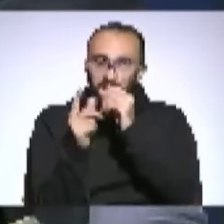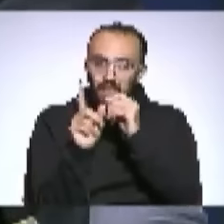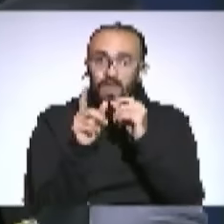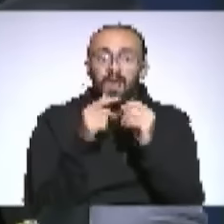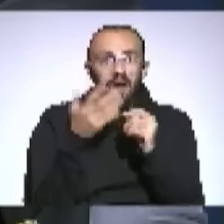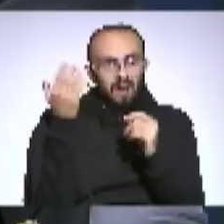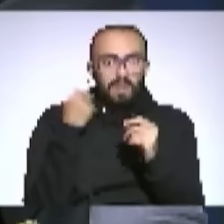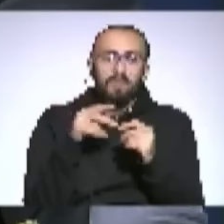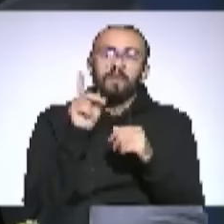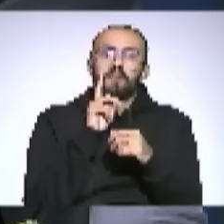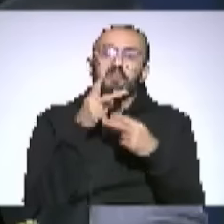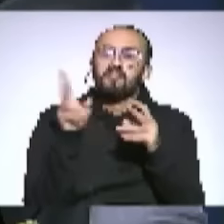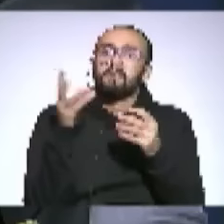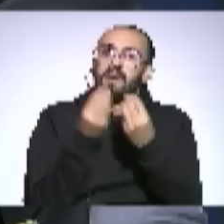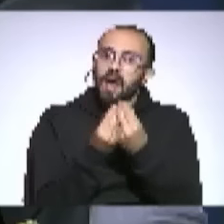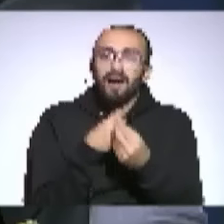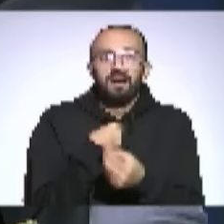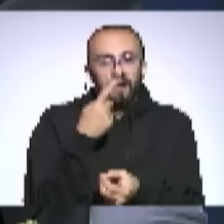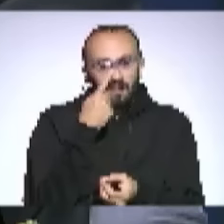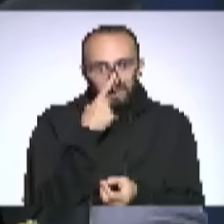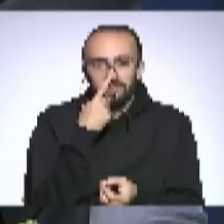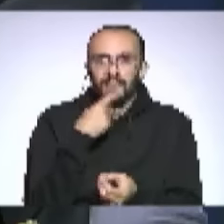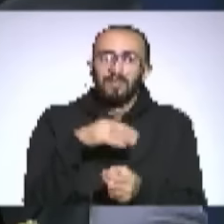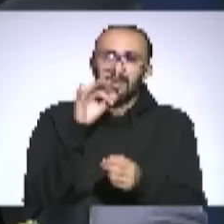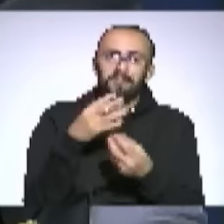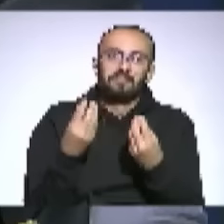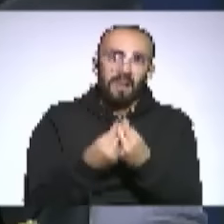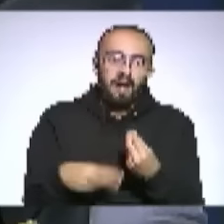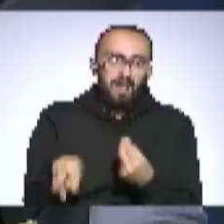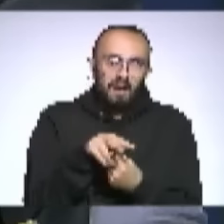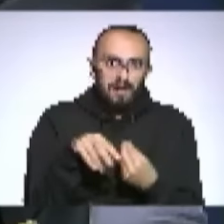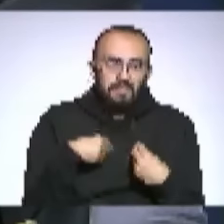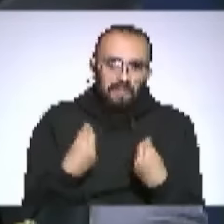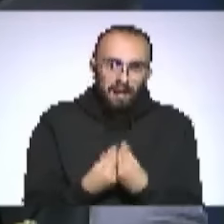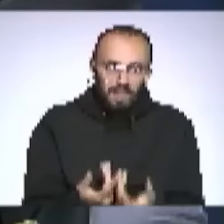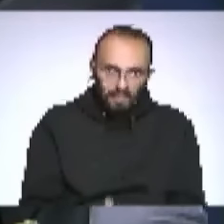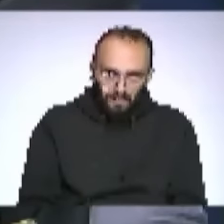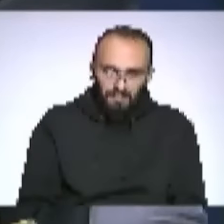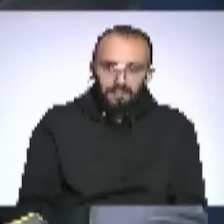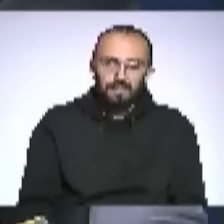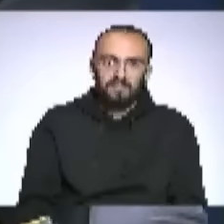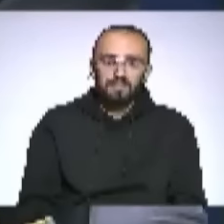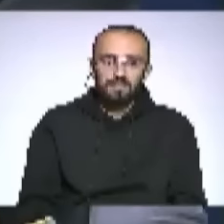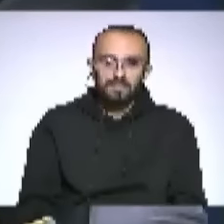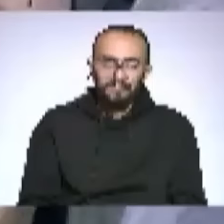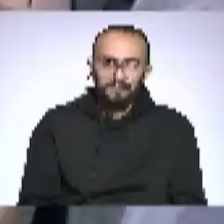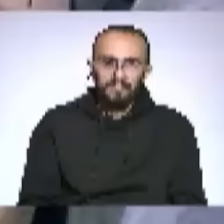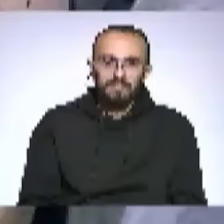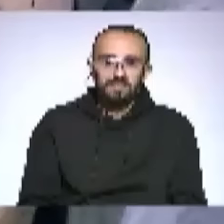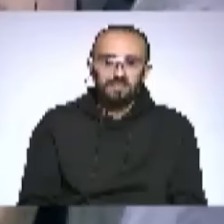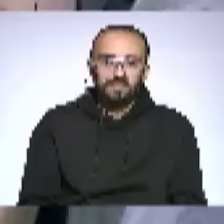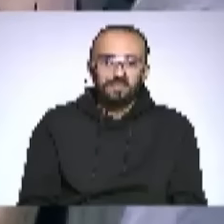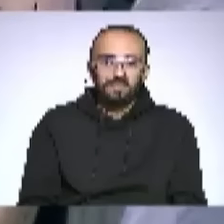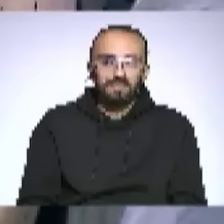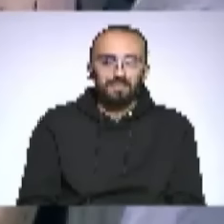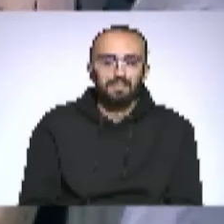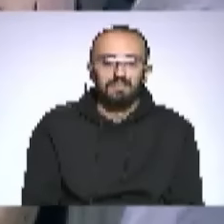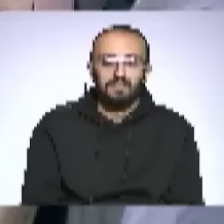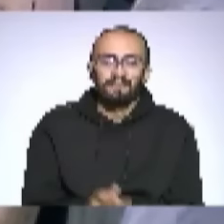موافع الامه بس بس عشان هو كان قاعد معاها فكان انا لازم اللي انا اخدمه مش لازم يعني هو قاعد معايا ف معها فكانت